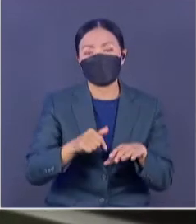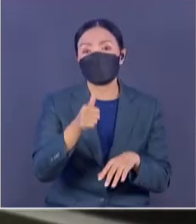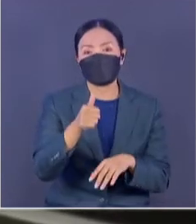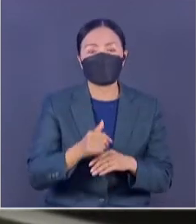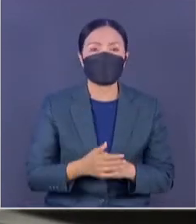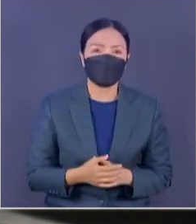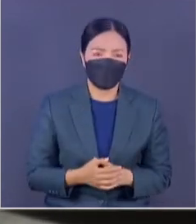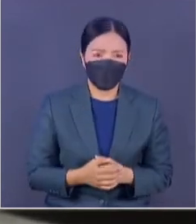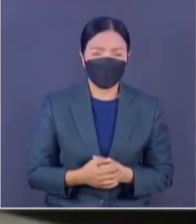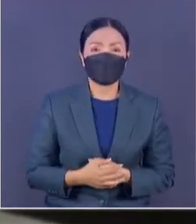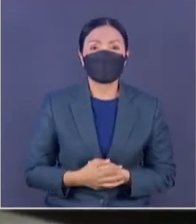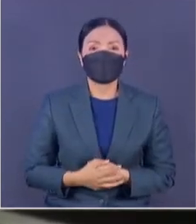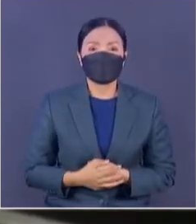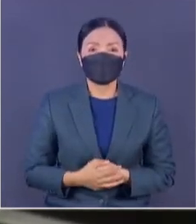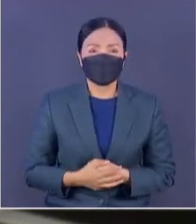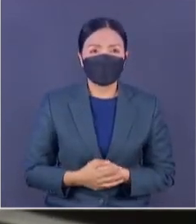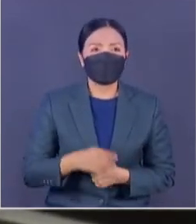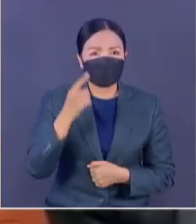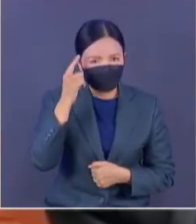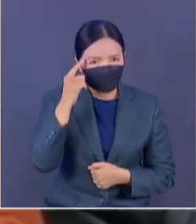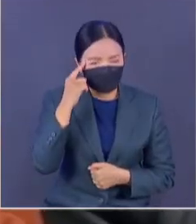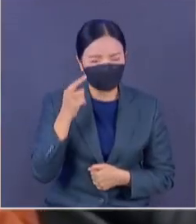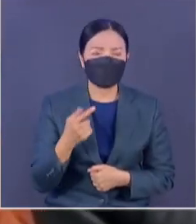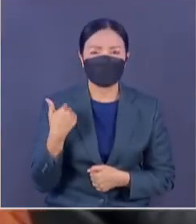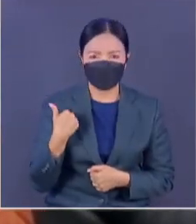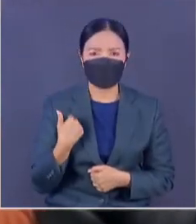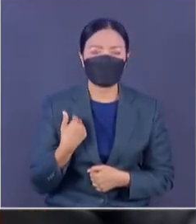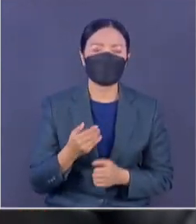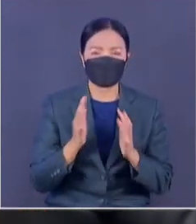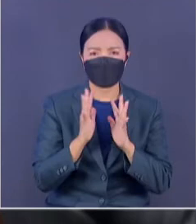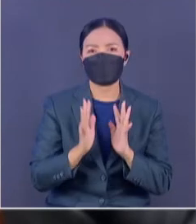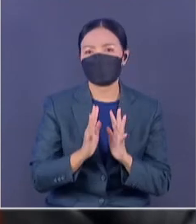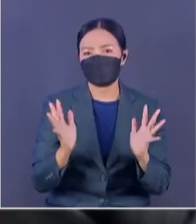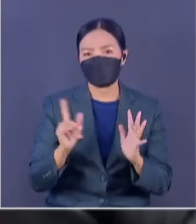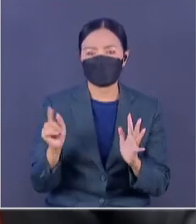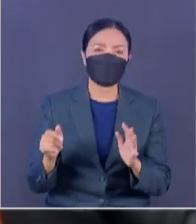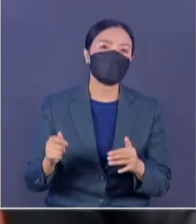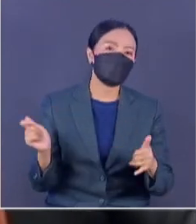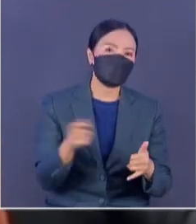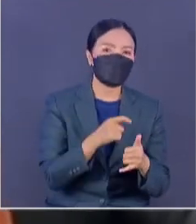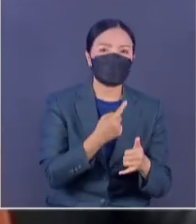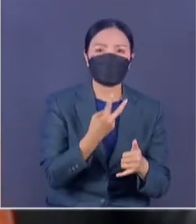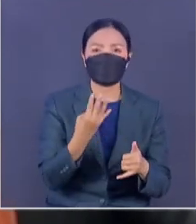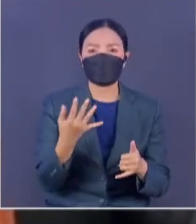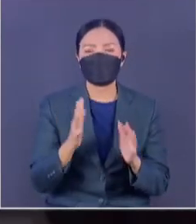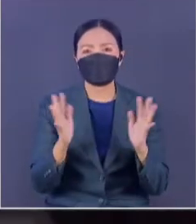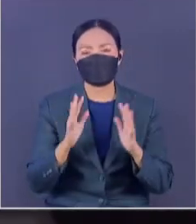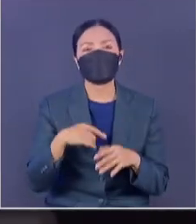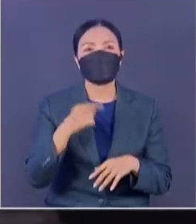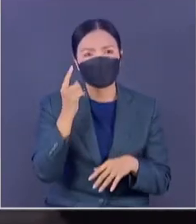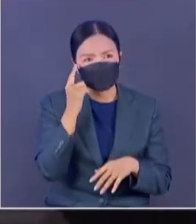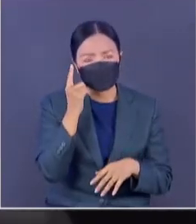เจ้าที่ก็บอกว่าถ้าอย่างนั้นเนี่ยเชื่อว่าน่าจะมีผู้เสียหายหลายรายนะเข้ามาแจ้งความเดี๋ยวรวบยอดทีเดียวนะคะดำเนินคดี แต่ว่าดำเนิน